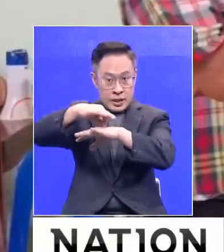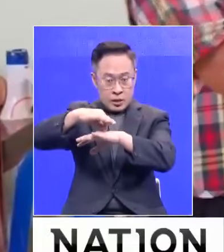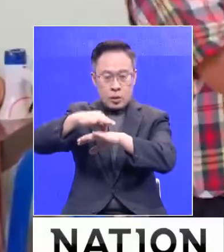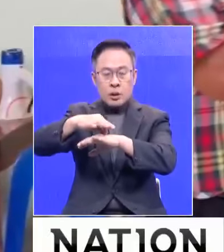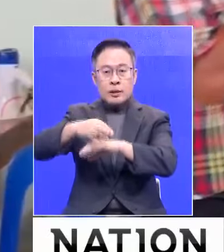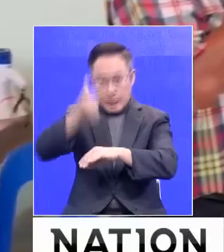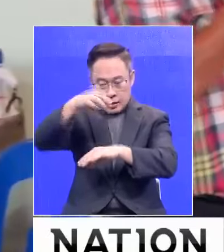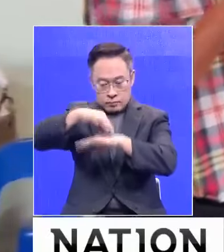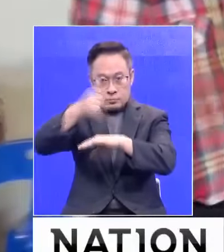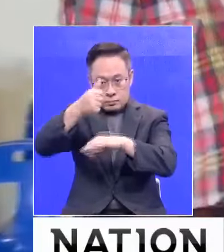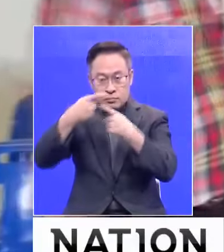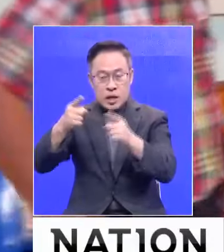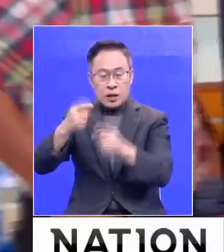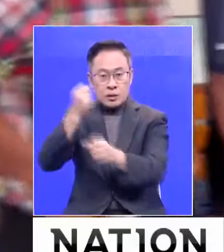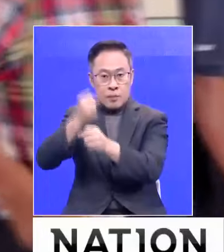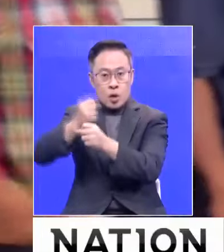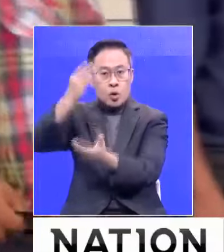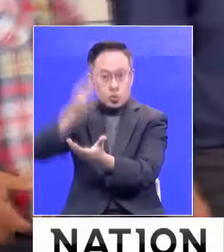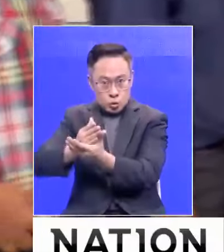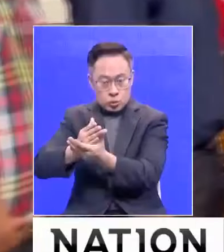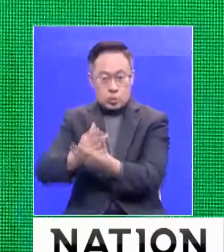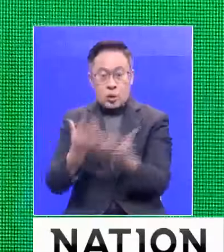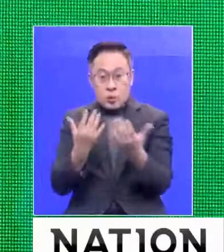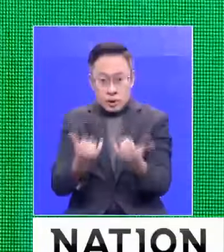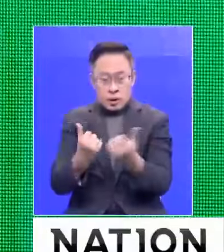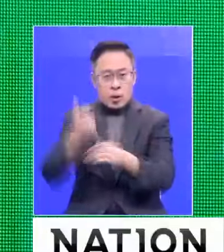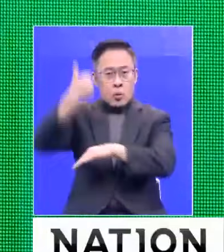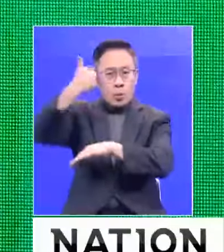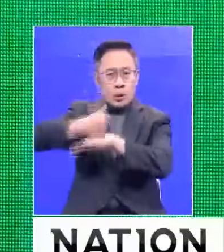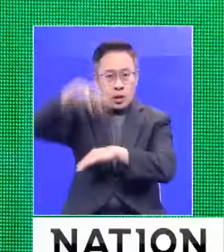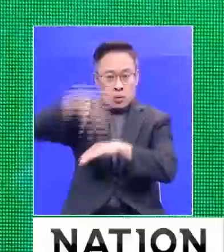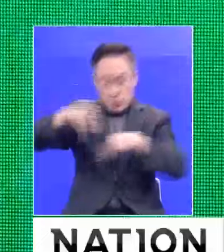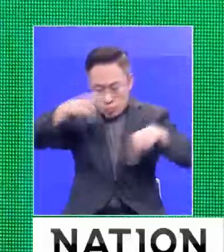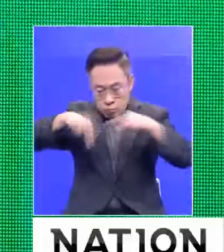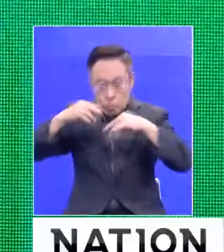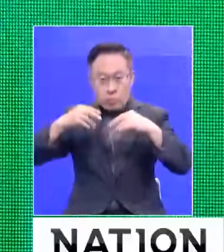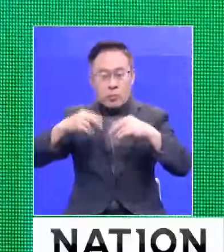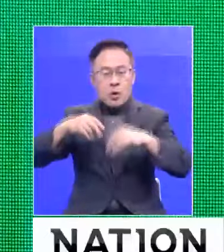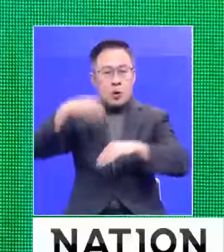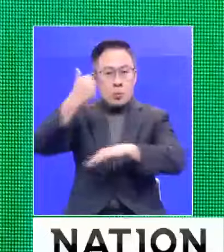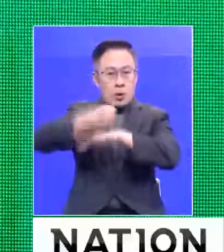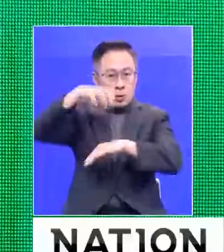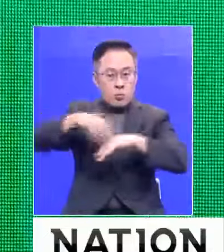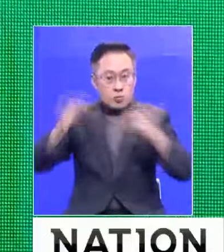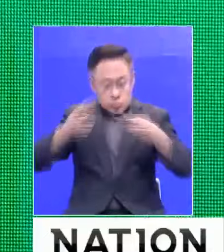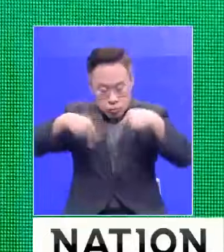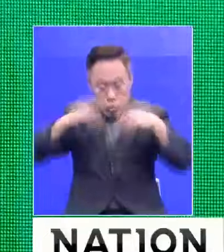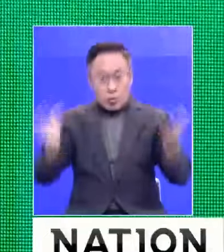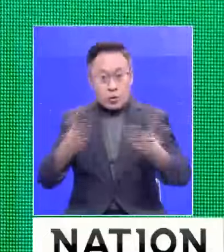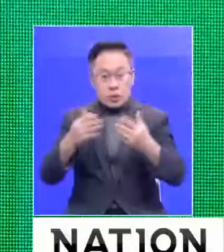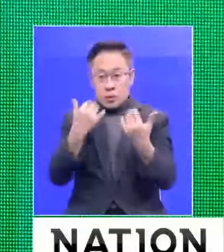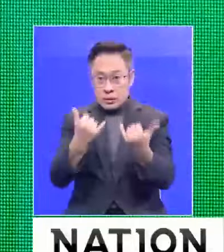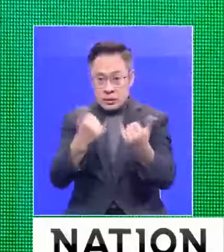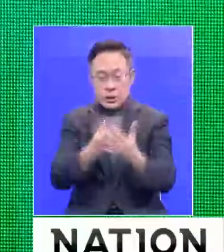เนี่ยยืนยันว่าไม่ได้มีการทำหนังสือแจ้งเรื่องดังกล่าวมาที่คุณอนุทินหรือว่าแจ้งมาที่กระทรวงมหาดไทยนะแต่มีการ